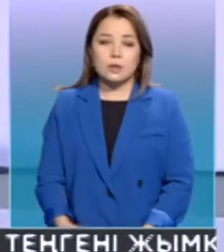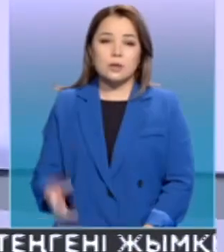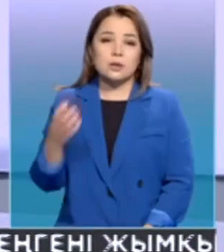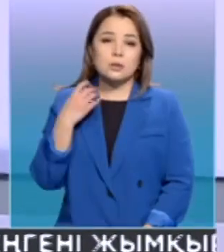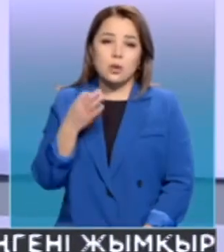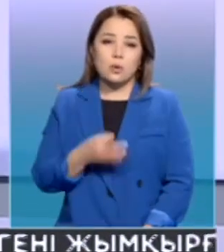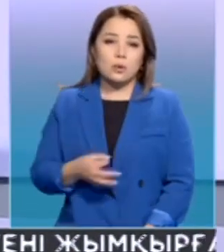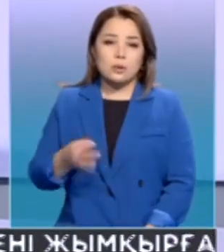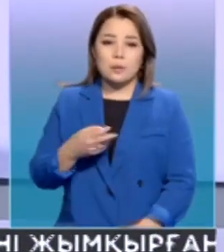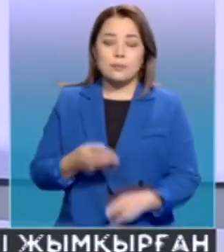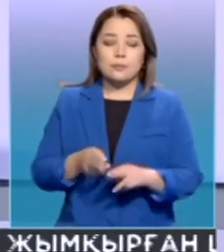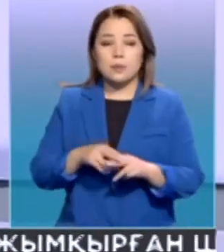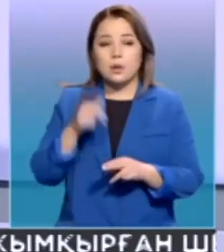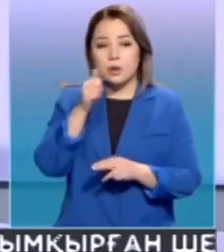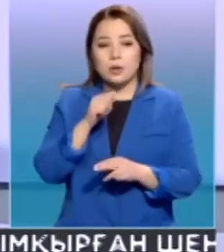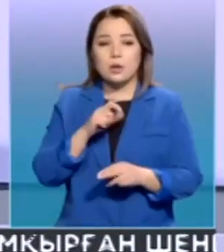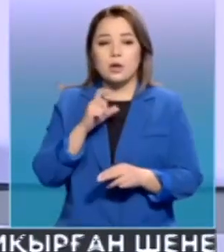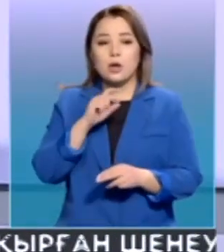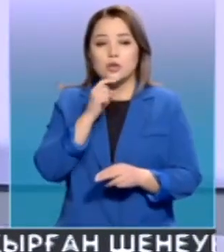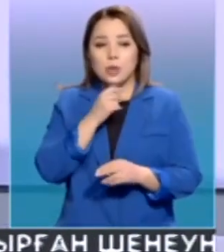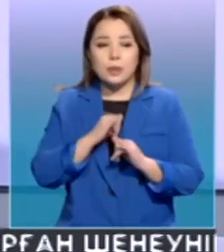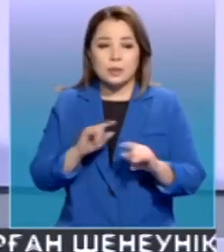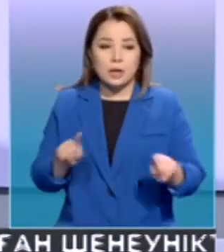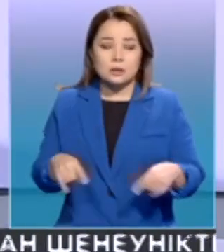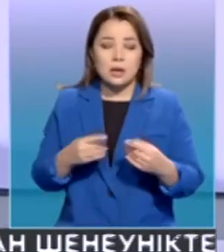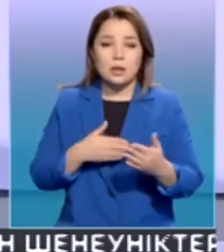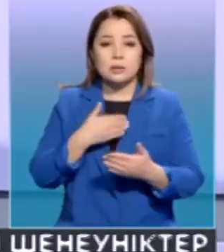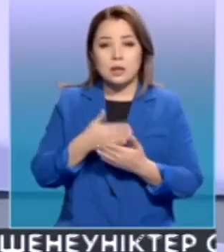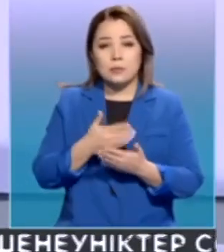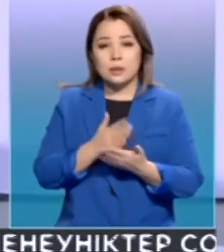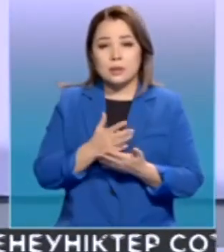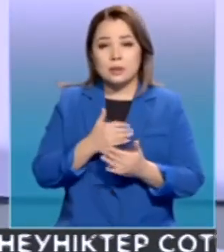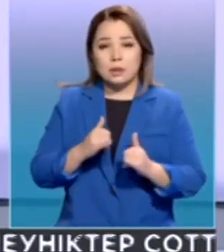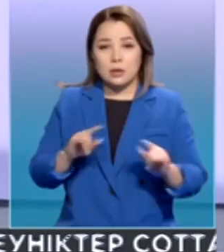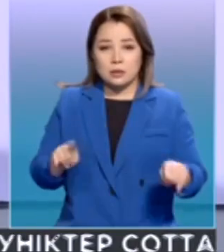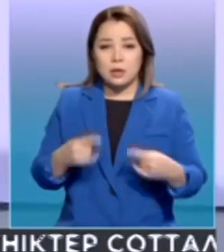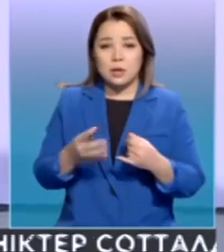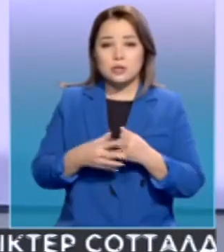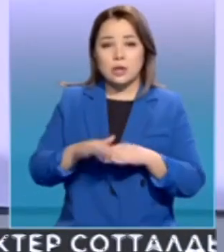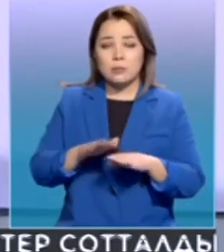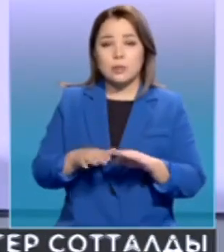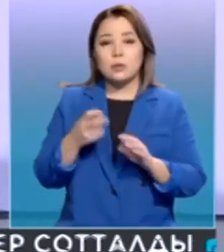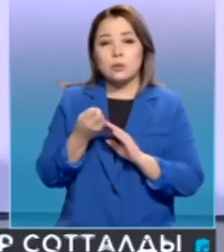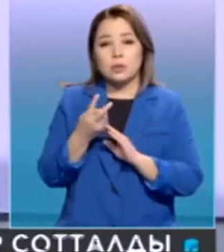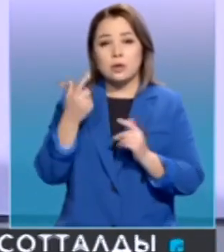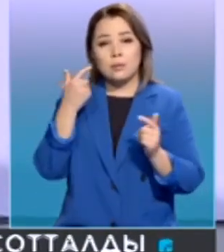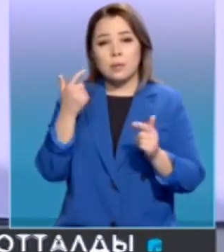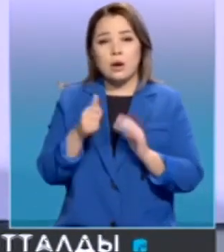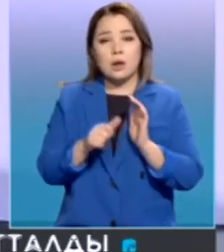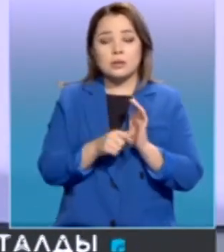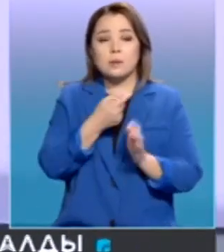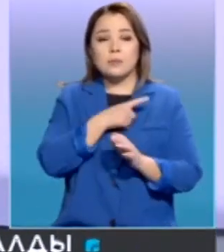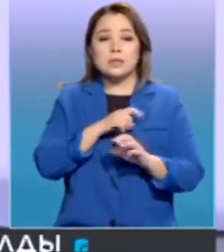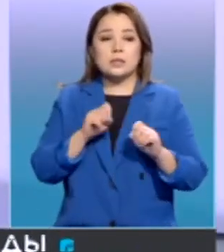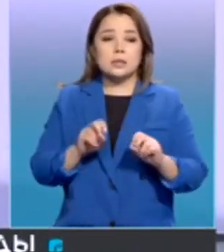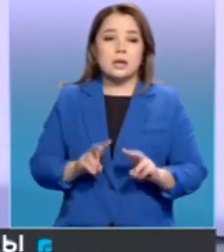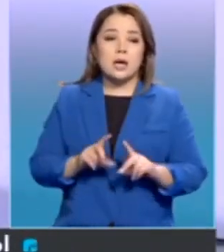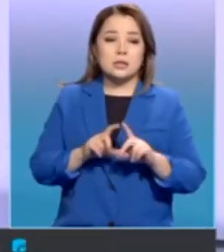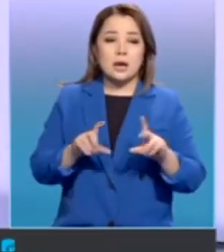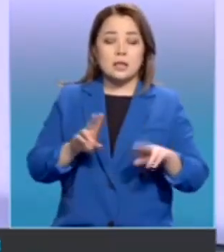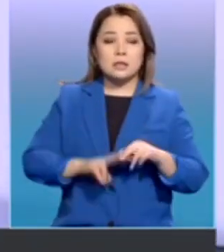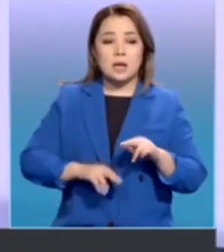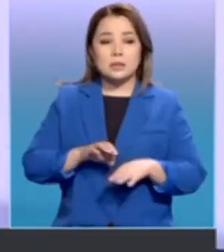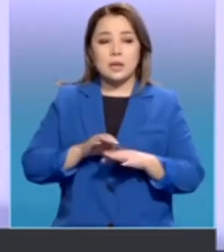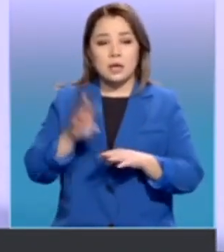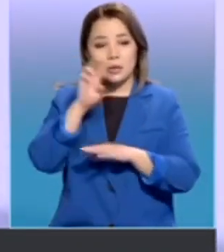Қызылорда облысының бұл әлеуметтік экономикалық дамуы қарқынды. Мәселен, жыл басынан бері аймақта 12 білім, 6 медициналық нысан салынып,